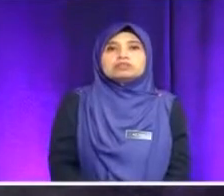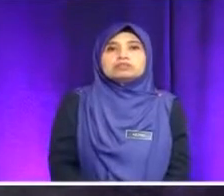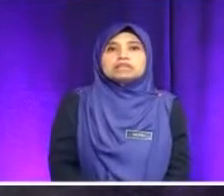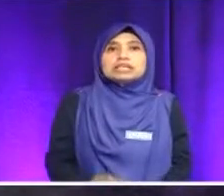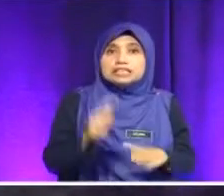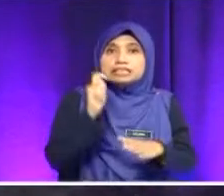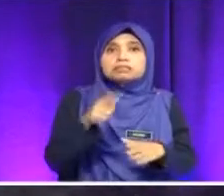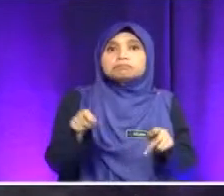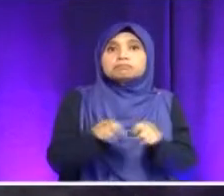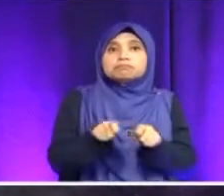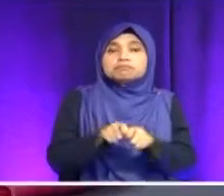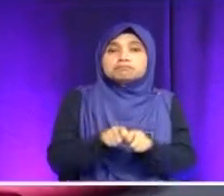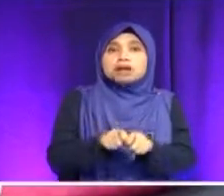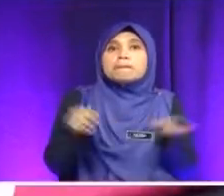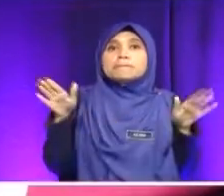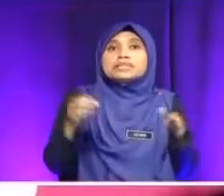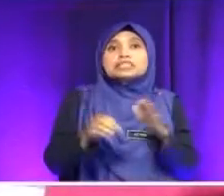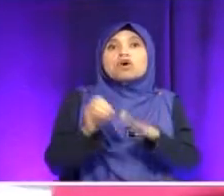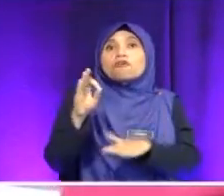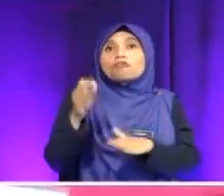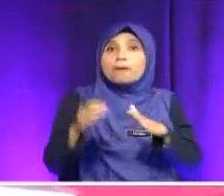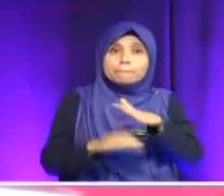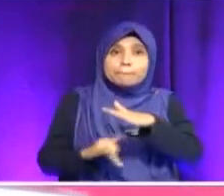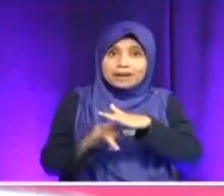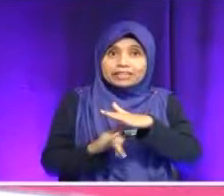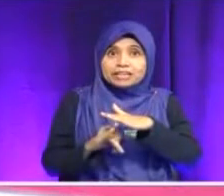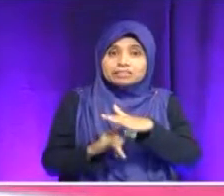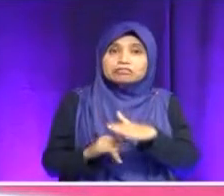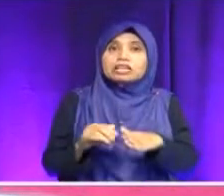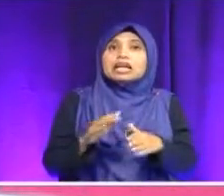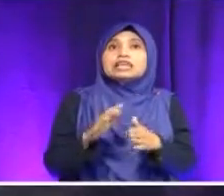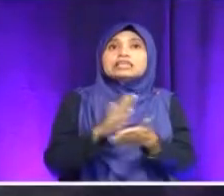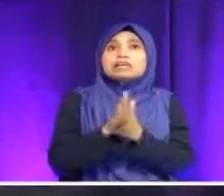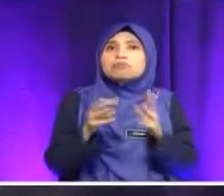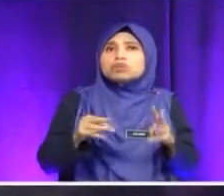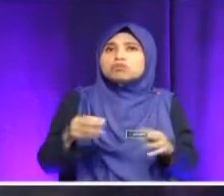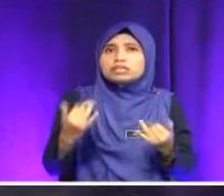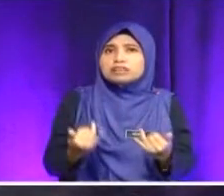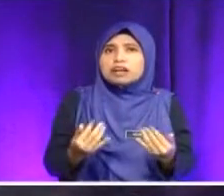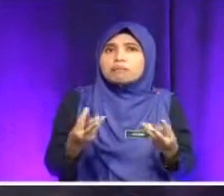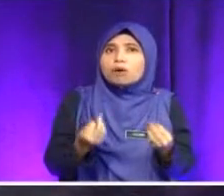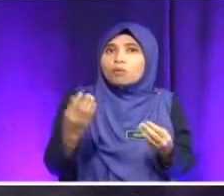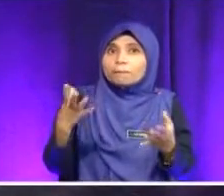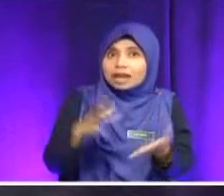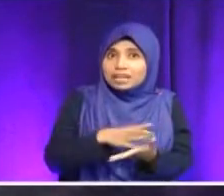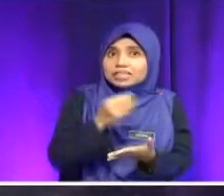trus macam-macam ke atas nih by gokiburi gitu nah belajar satu lagi gila cewek gua boleh